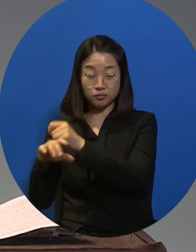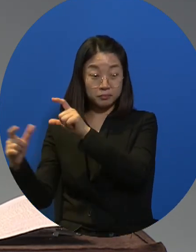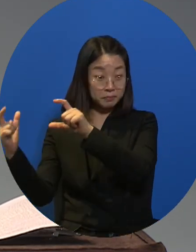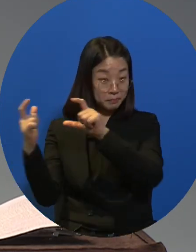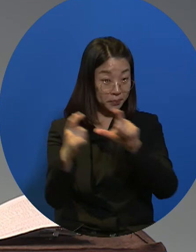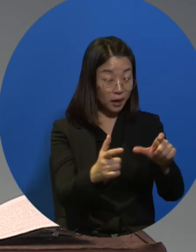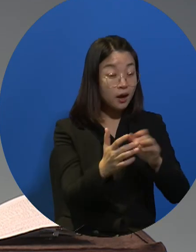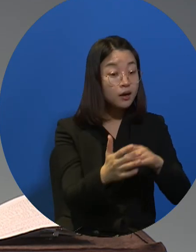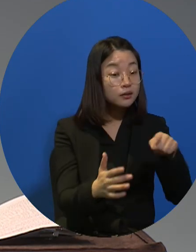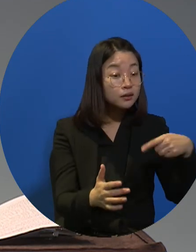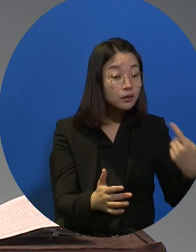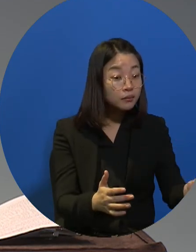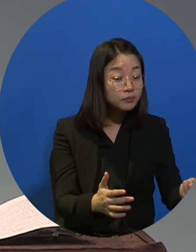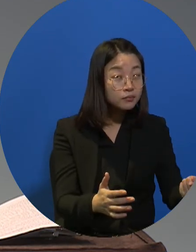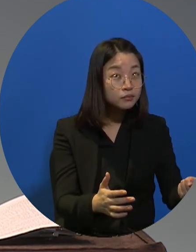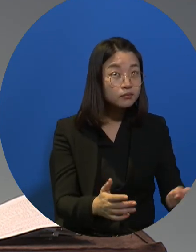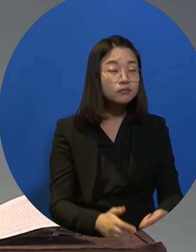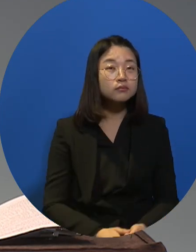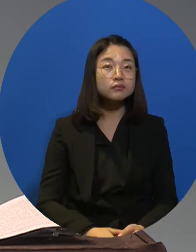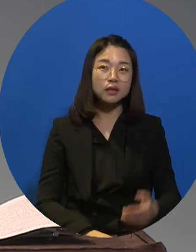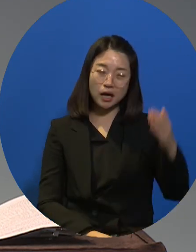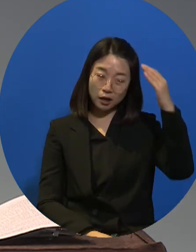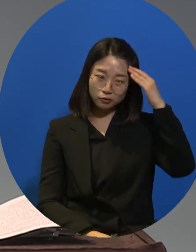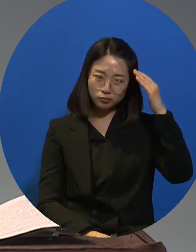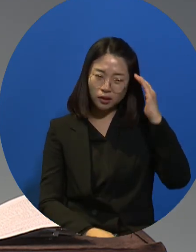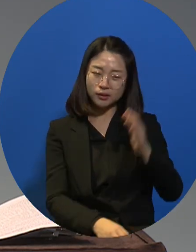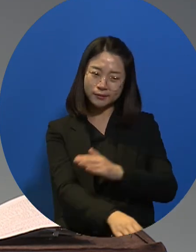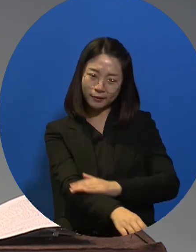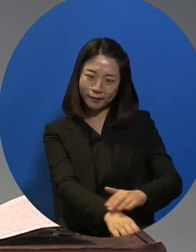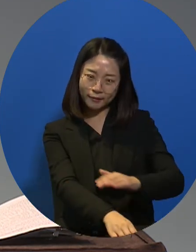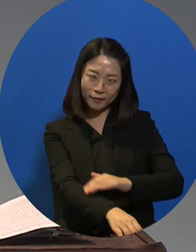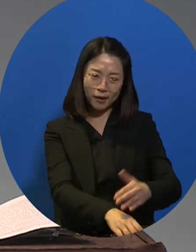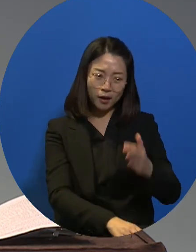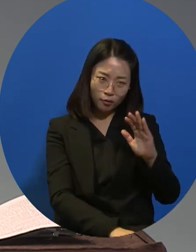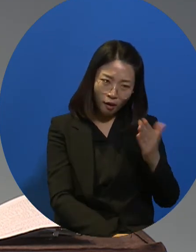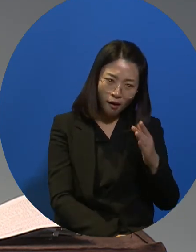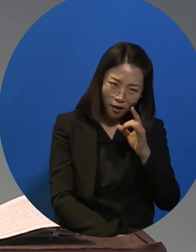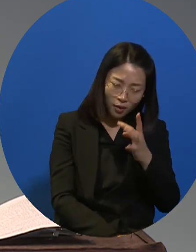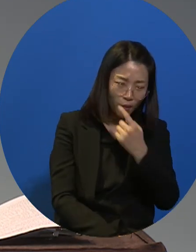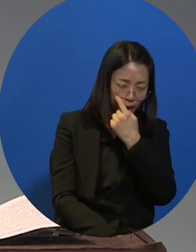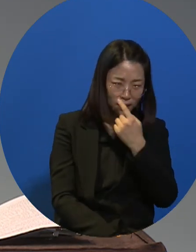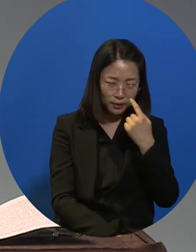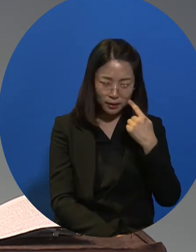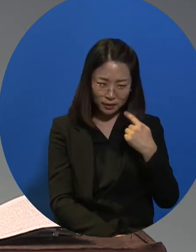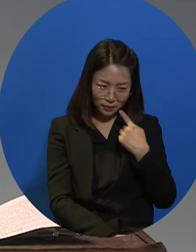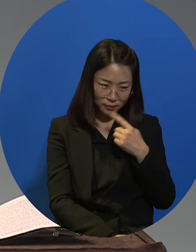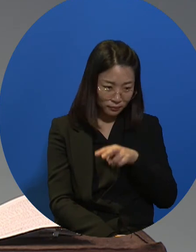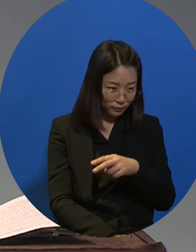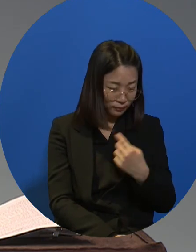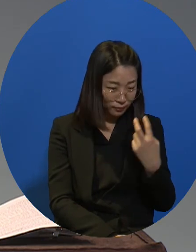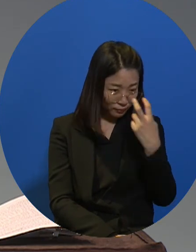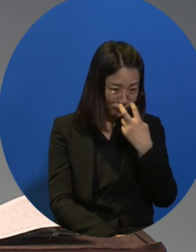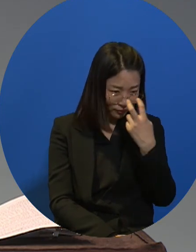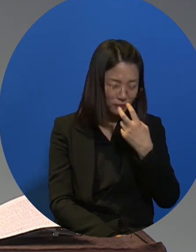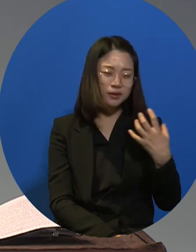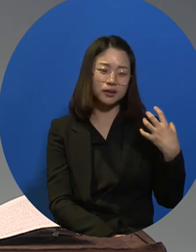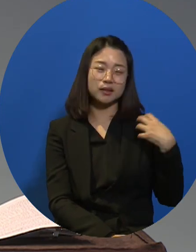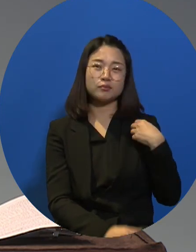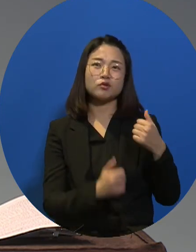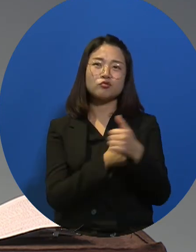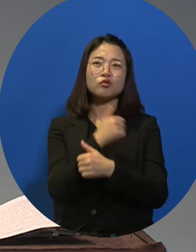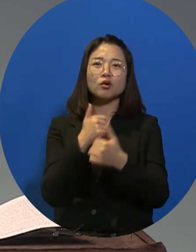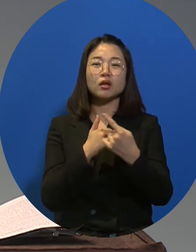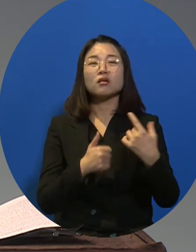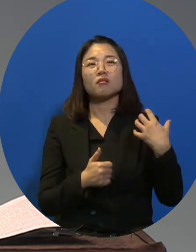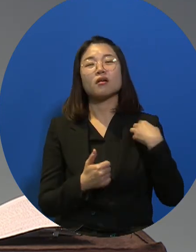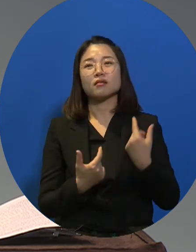때 이 권고가 국내에 잘 이행이 되도록 모니터링을 하고 정부에 이행 촉구를 하는 것이